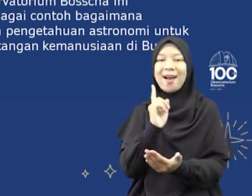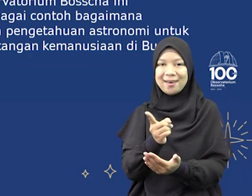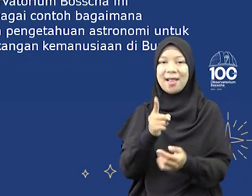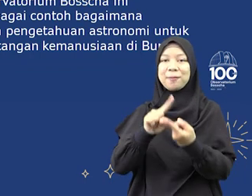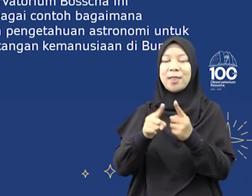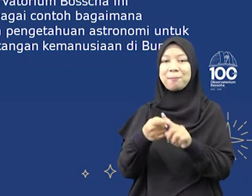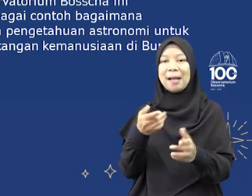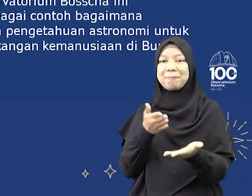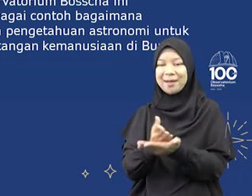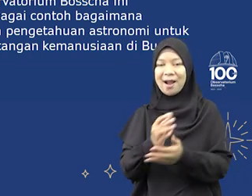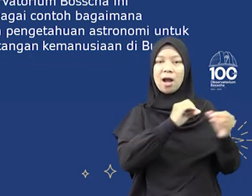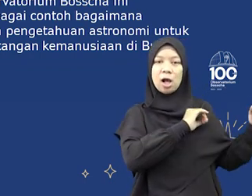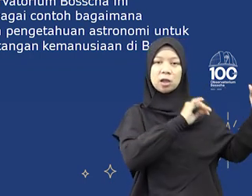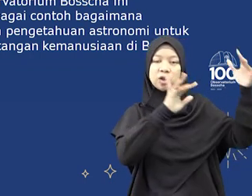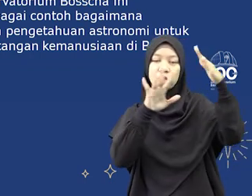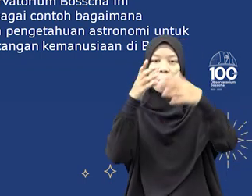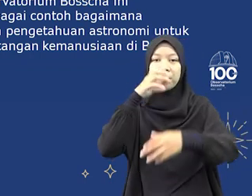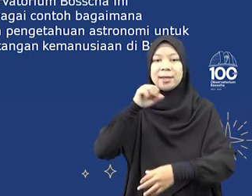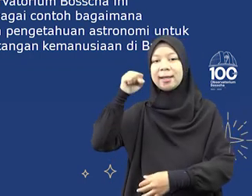astronomi dan pengelolaan